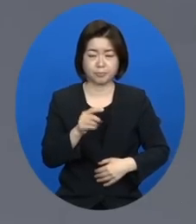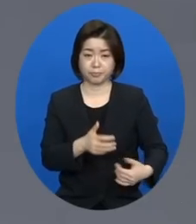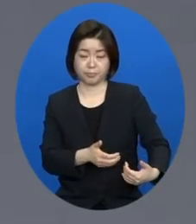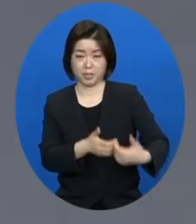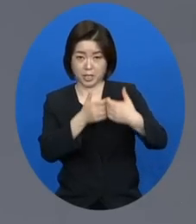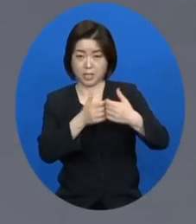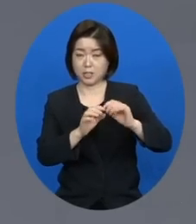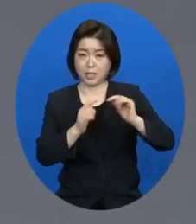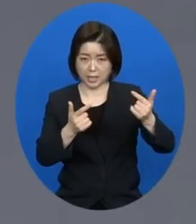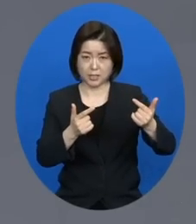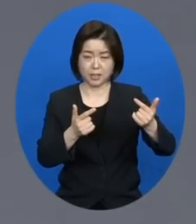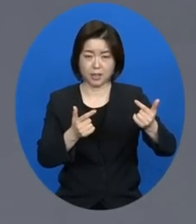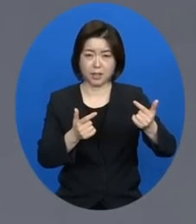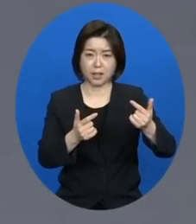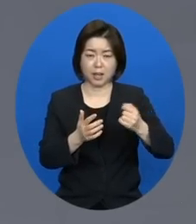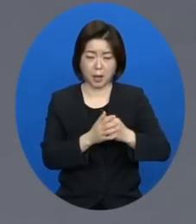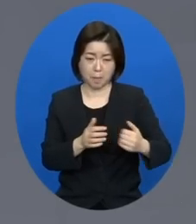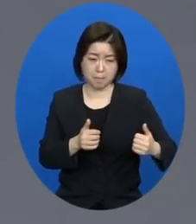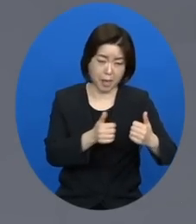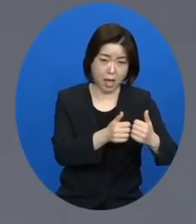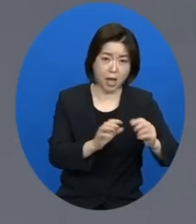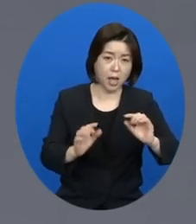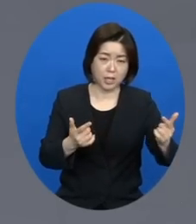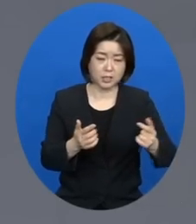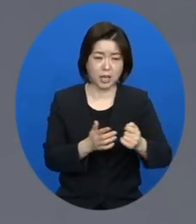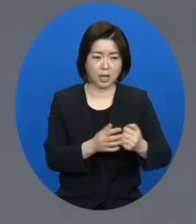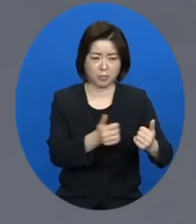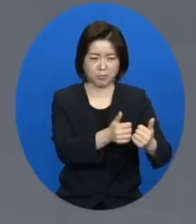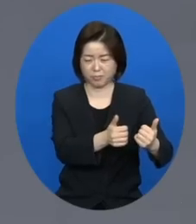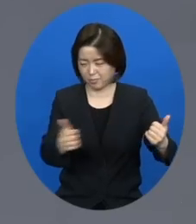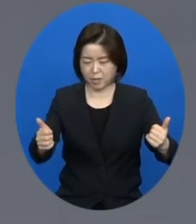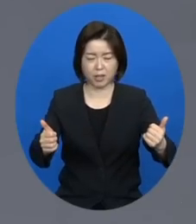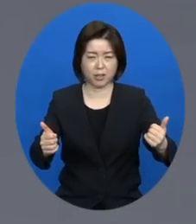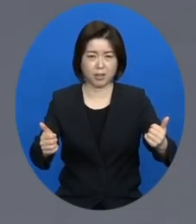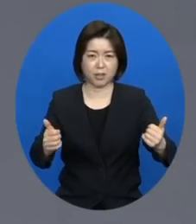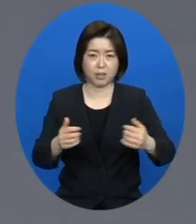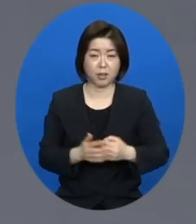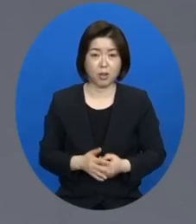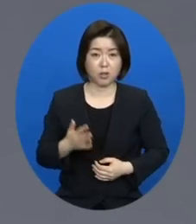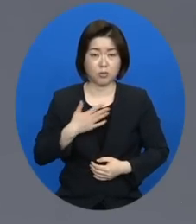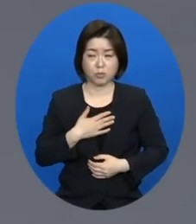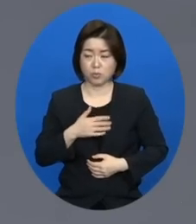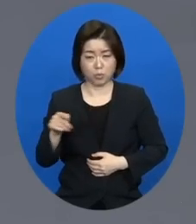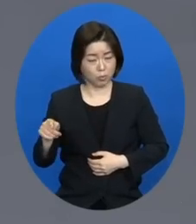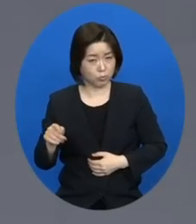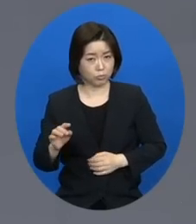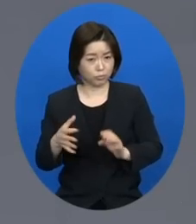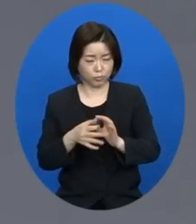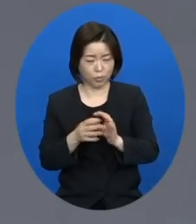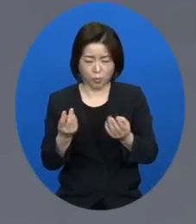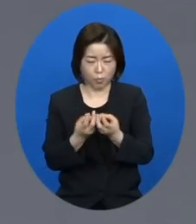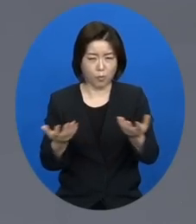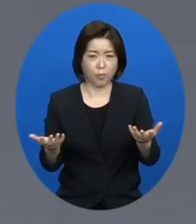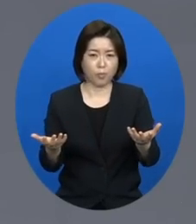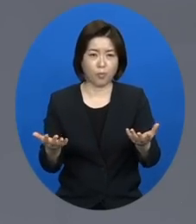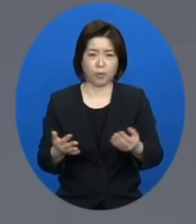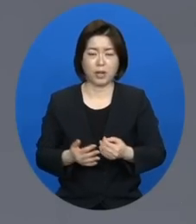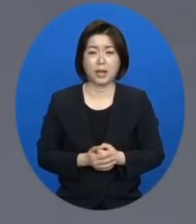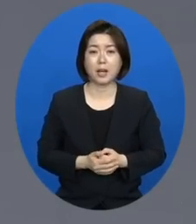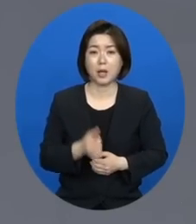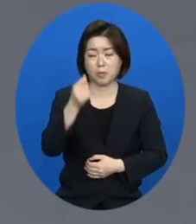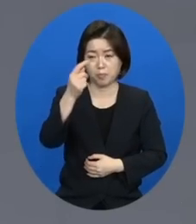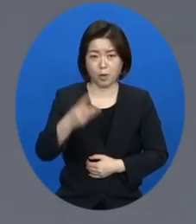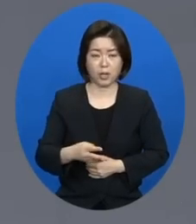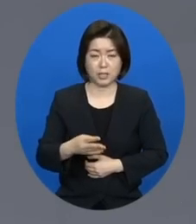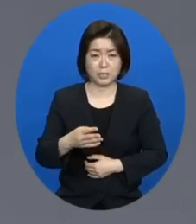대적한 것이 아니라, 그러니까 맞서서 싸운 것이 아니라 피했죠. 뭐 저라고 별 수 있겠습니까? 그래서 몇 가지